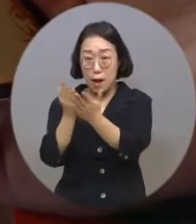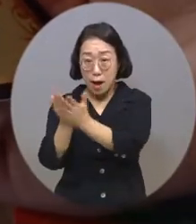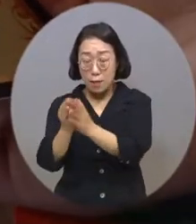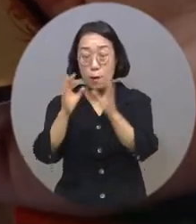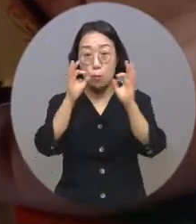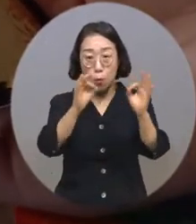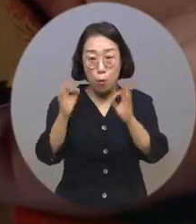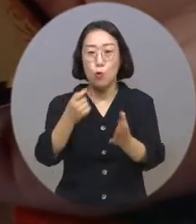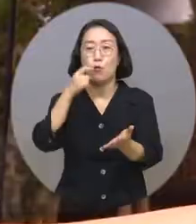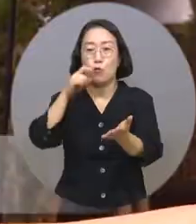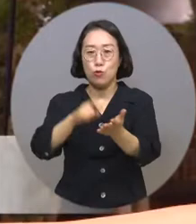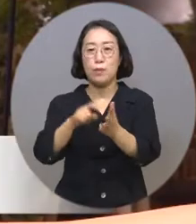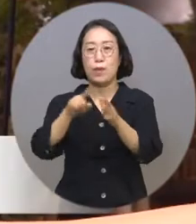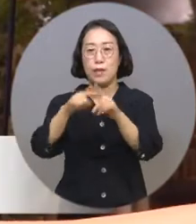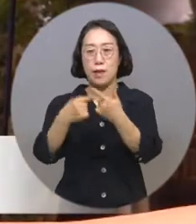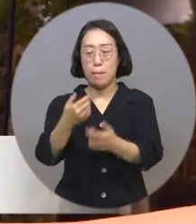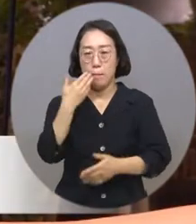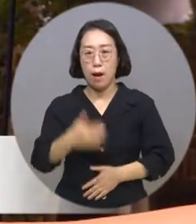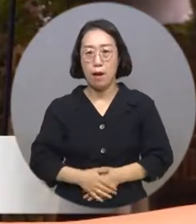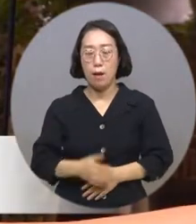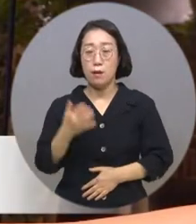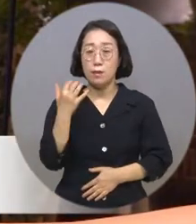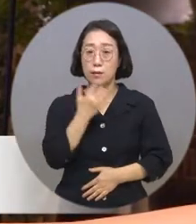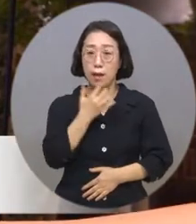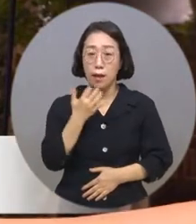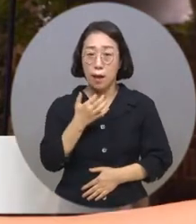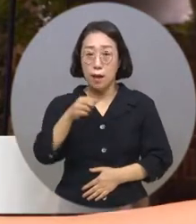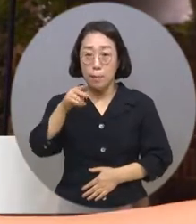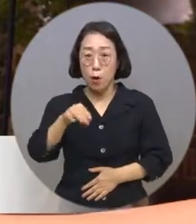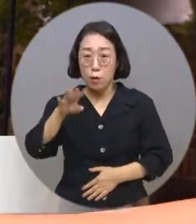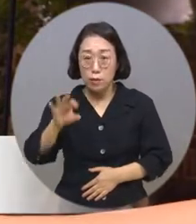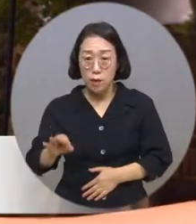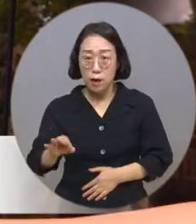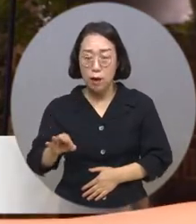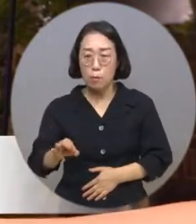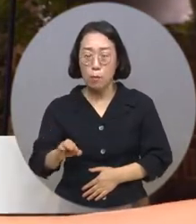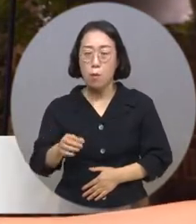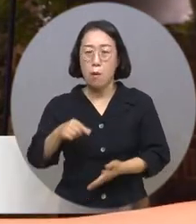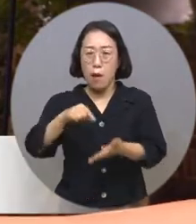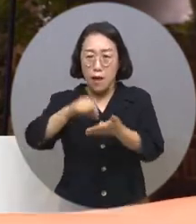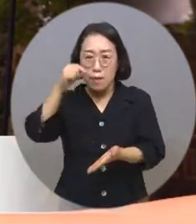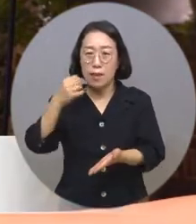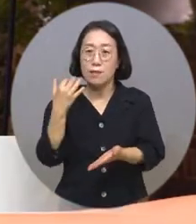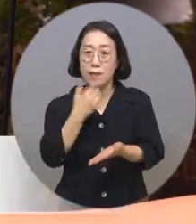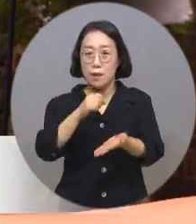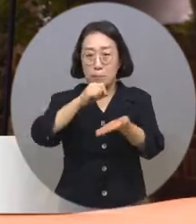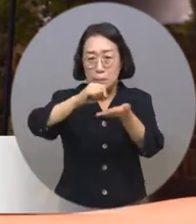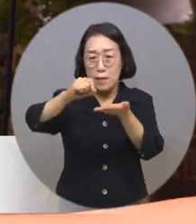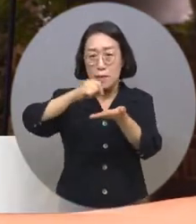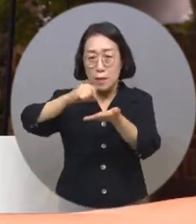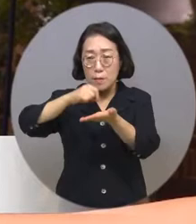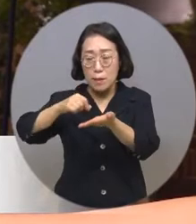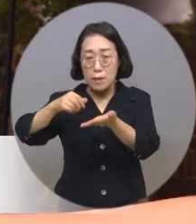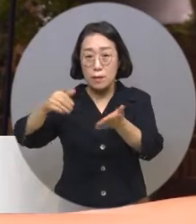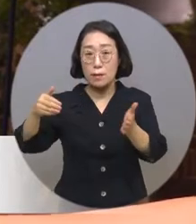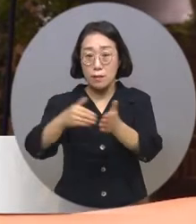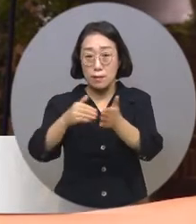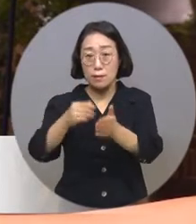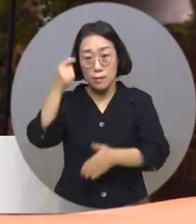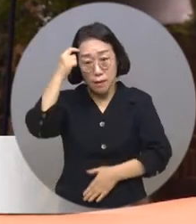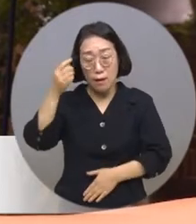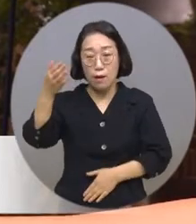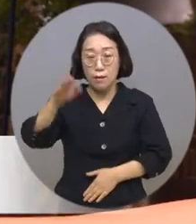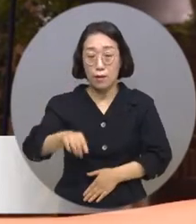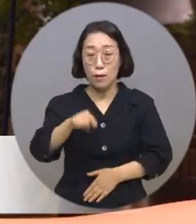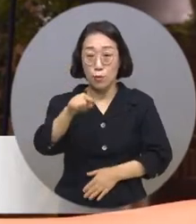있게끔 구성했습니다. 보통 컬러 명상하면 이제 2차원적인 색연필로 많이들 하시는데요. 이제 뭐